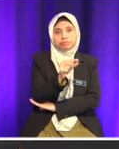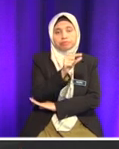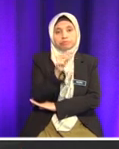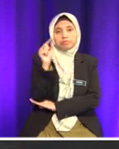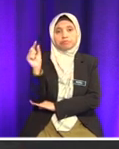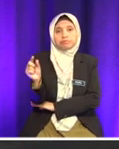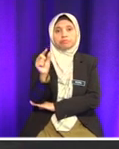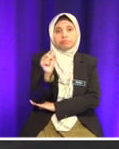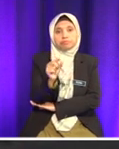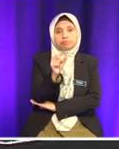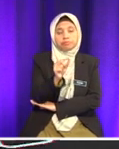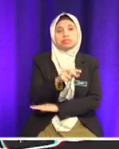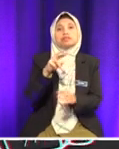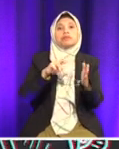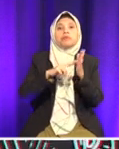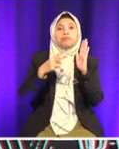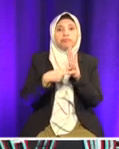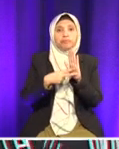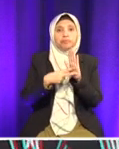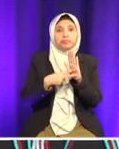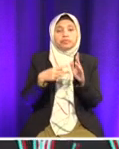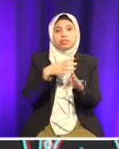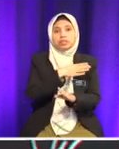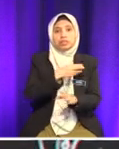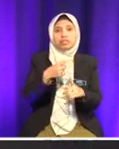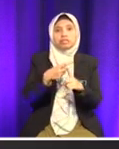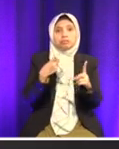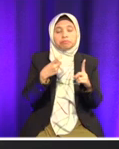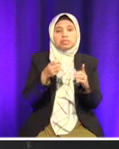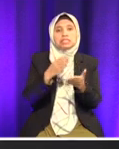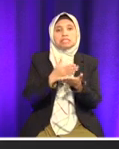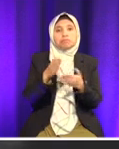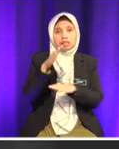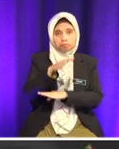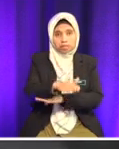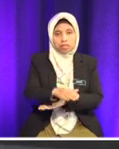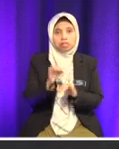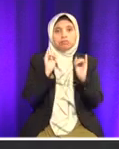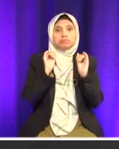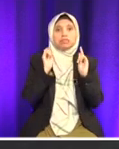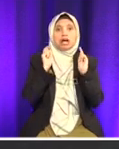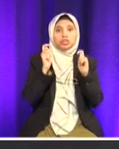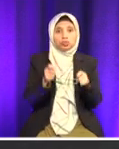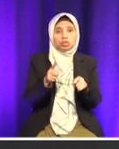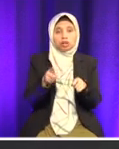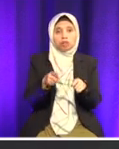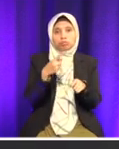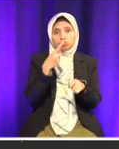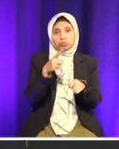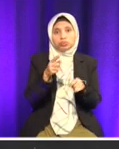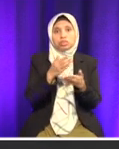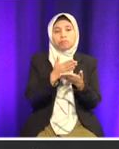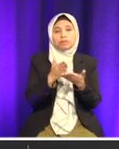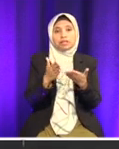Mahmuda maksudnya dan daripada sebagian malam berita tahajudlah kamu sebagai shalat tambahan bagimu semoga